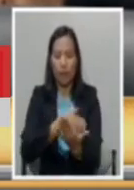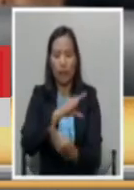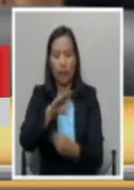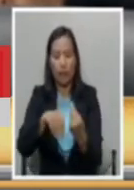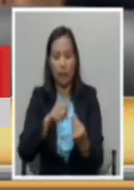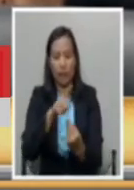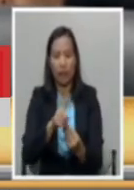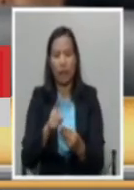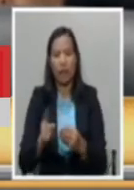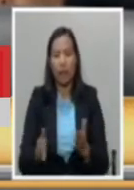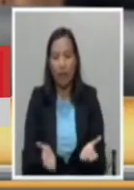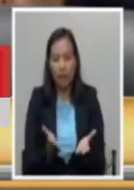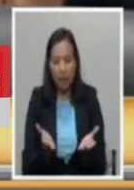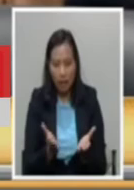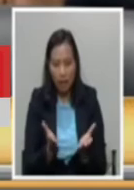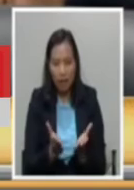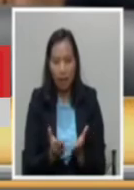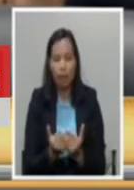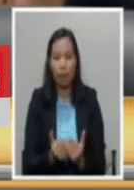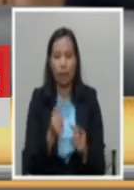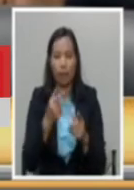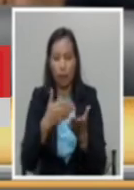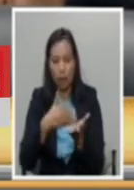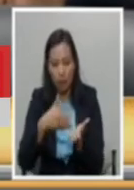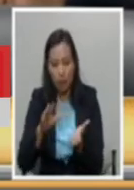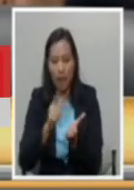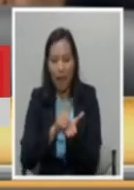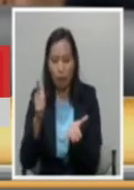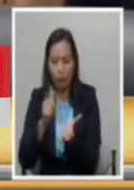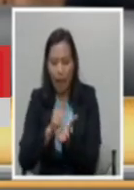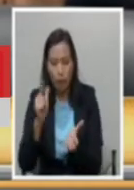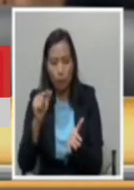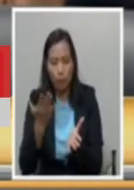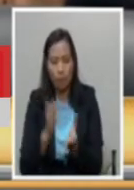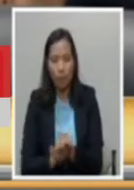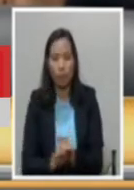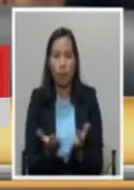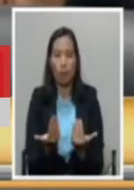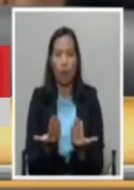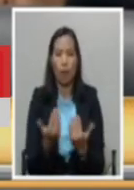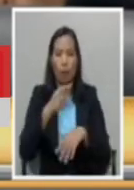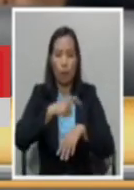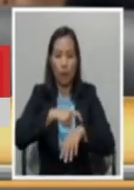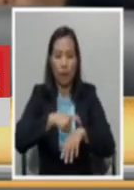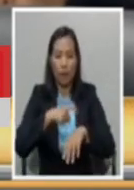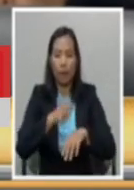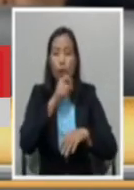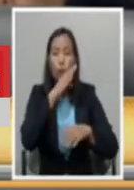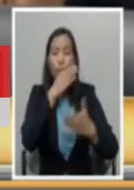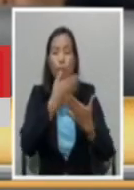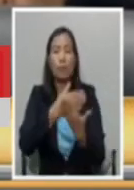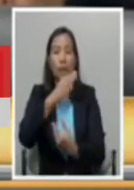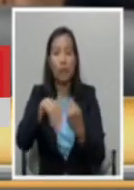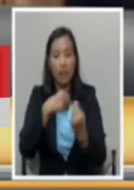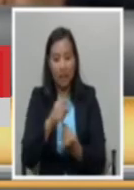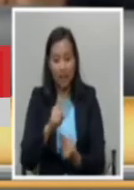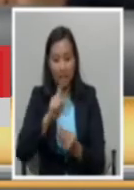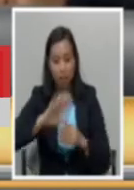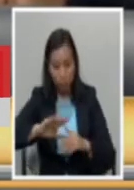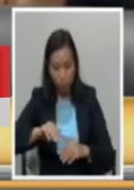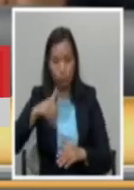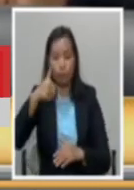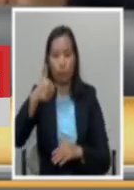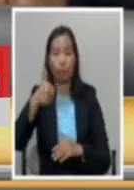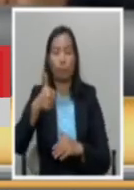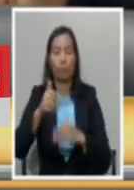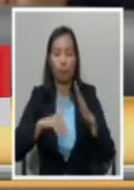เขาก็หล่อเลี้ยงไม่ปลดคนงานยังดำเนินกิจการเพราะรอระยะเวลาว่าถ้าเศรษฐกิจฟื้นตัวเนี่ยเขาจะกลับมา